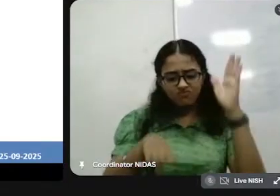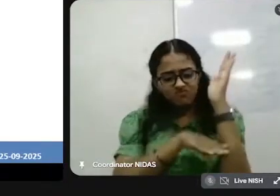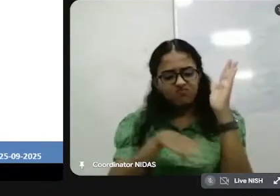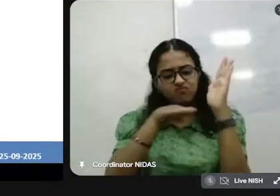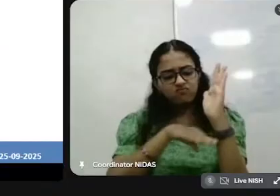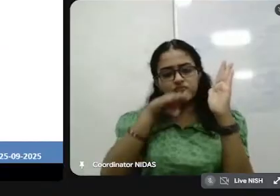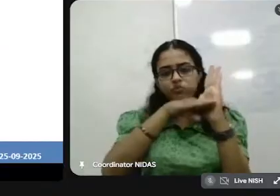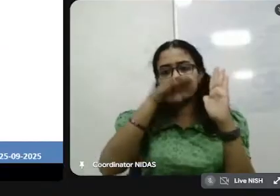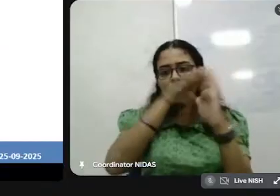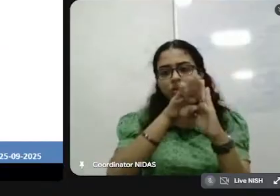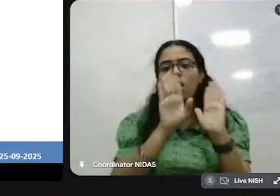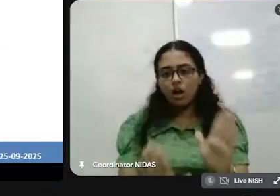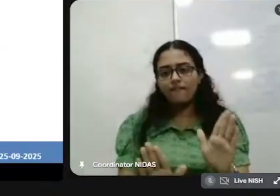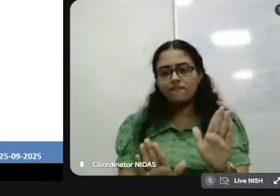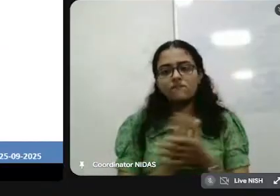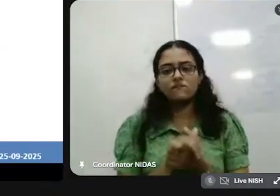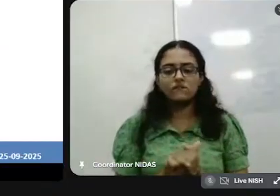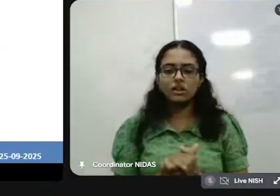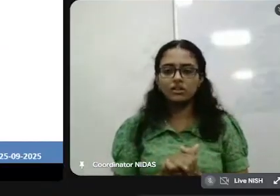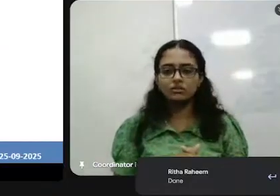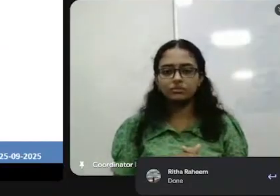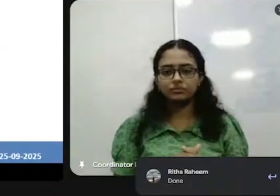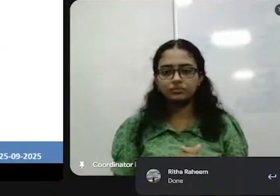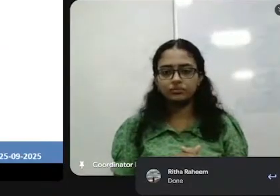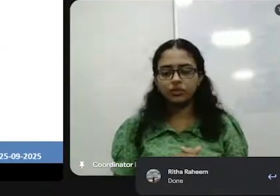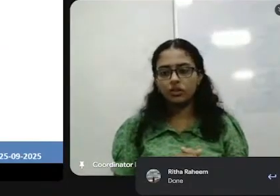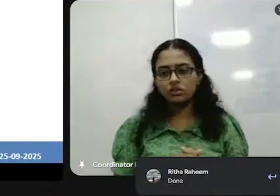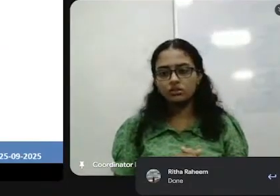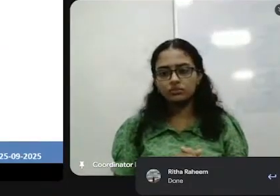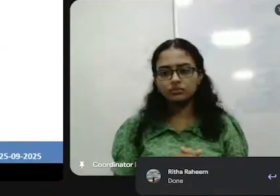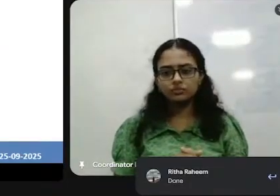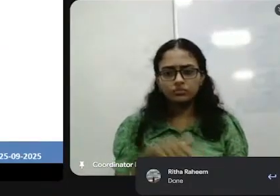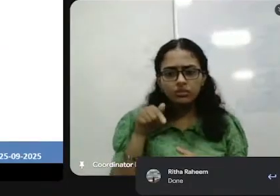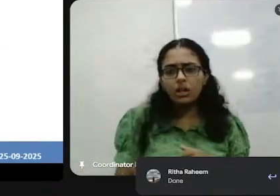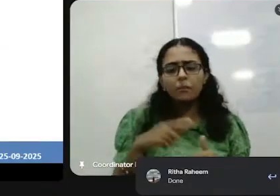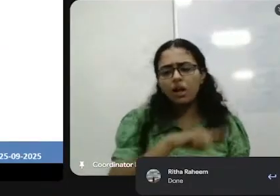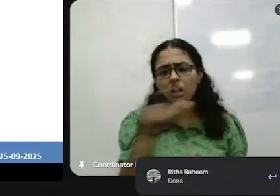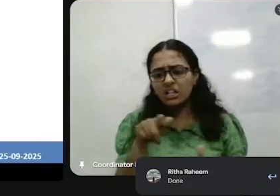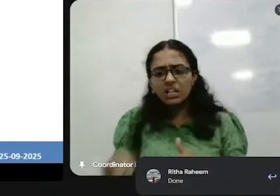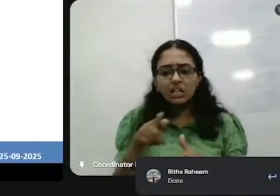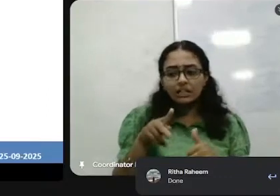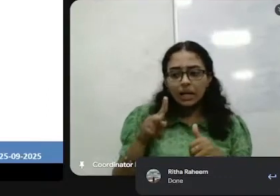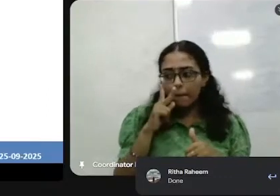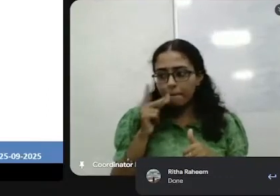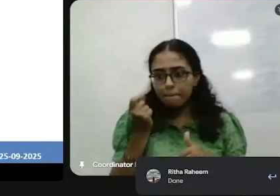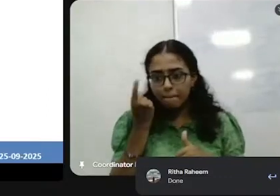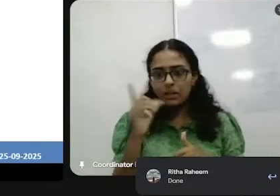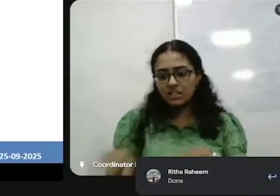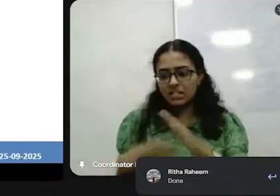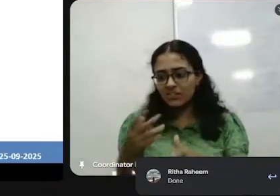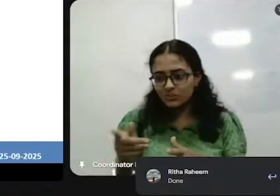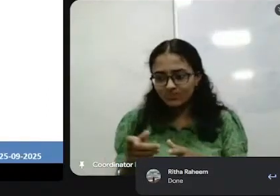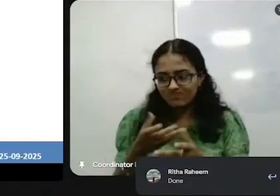അല്ലെ സ്റ്റേജസ് ഓഫ് അഡ്ജസ്റ്റ്മെന്റിൽ കൂടെ കടന്നു പോകാറുണ്ട്. അപ്പം നമ്മൾ അവരോട് ആ രീതിയിൽ വേണം പെരുമാറാനും